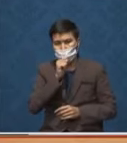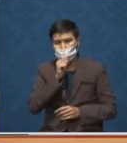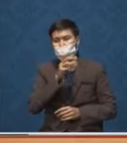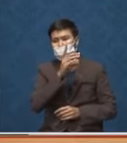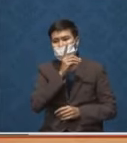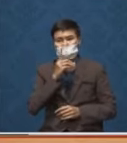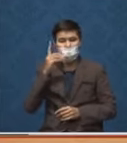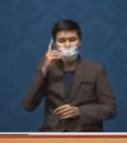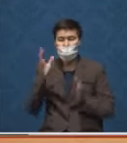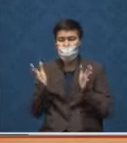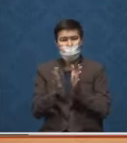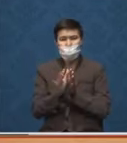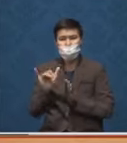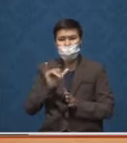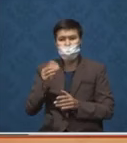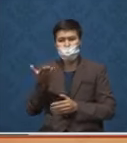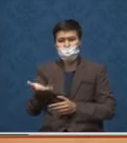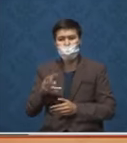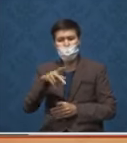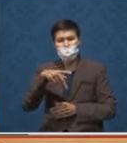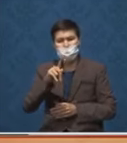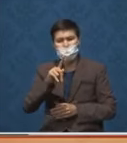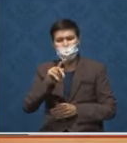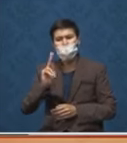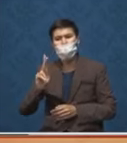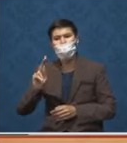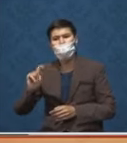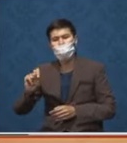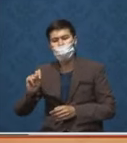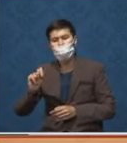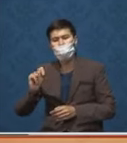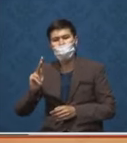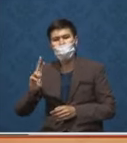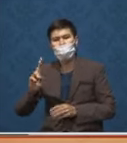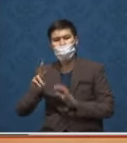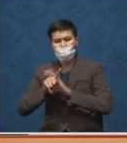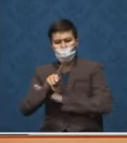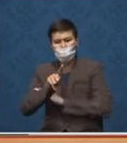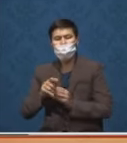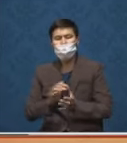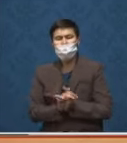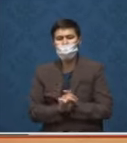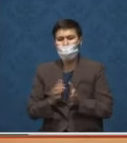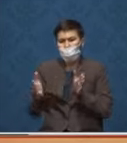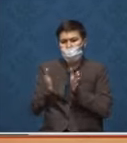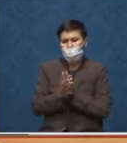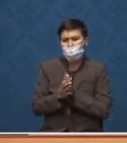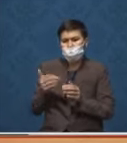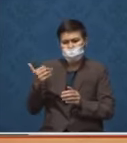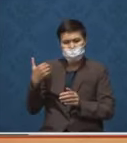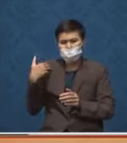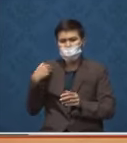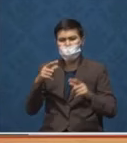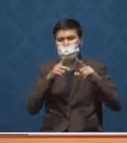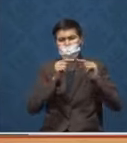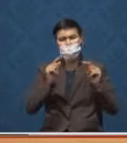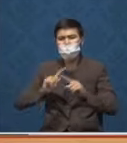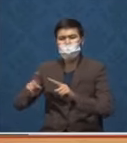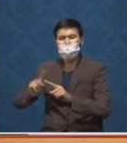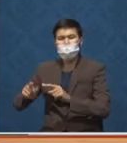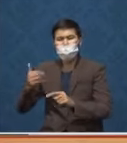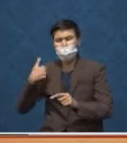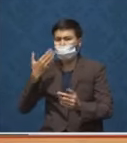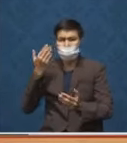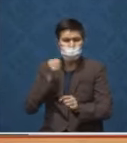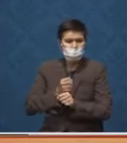ะคะตอนนั้นท่านประกรณ์วุฒิเองก็ยกตัวอย่างของกรณีการควบรวมในต่างประเทศซึ่งก็มีหลายกรณีเหลือเกินที่ราคานั้นสูง